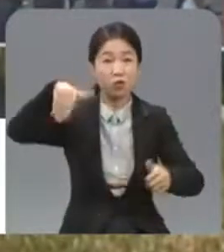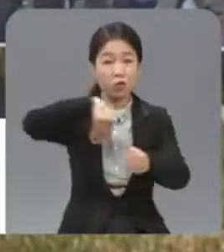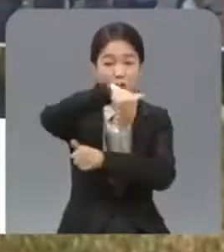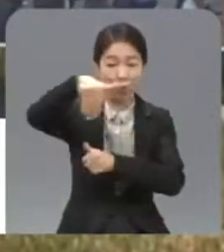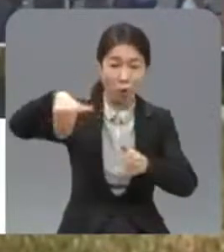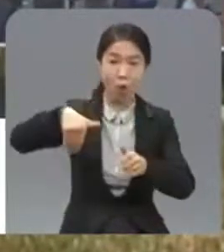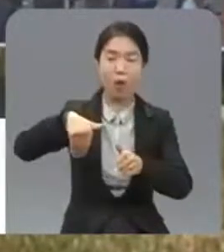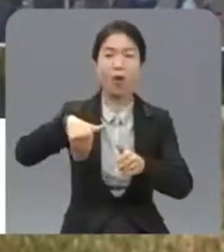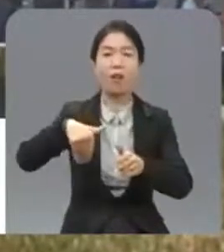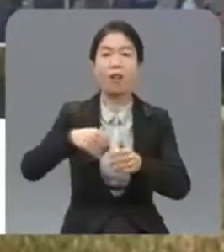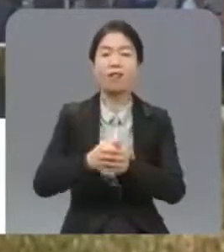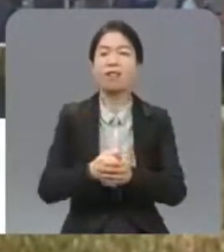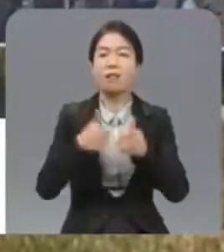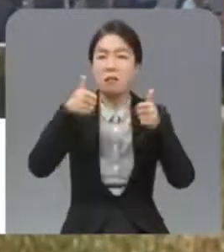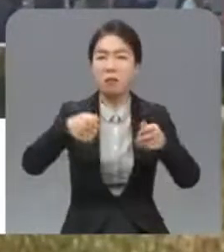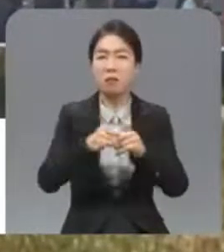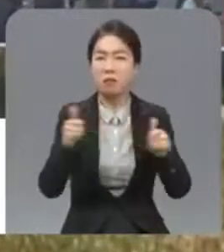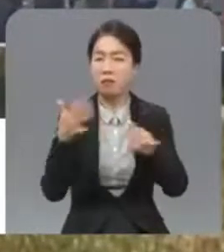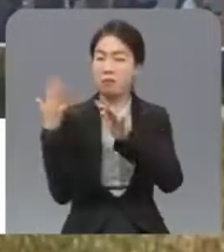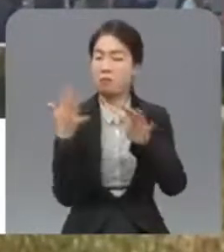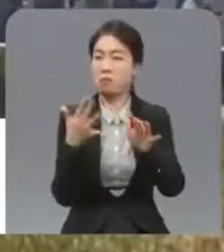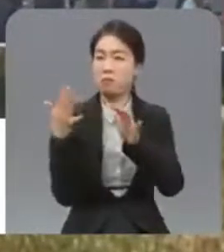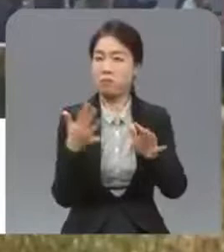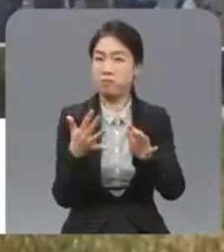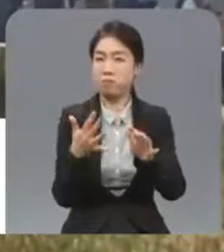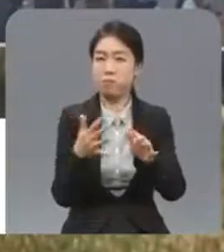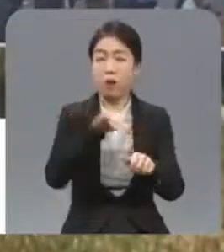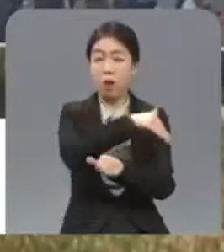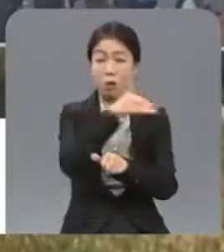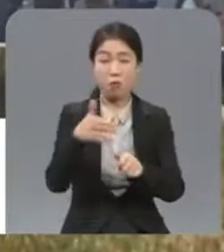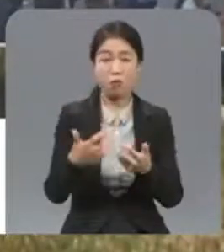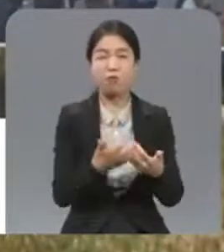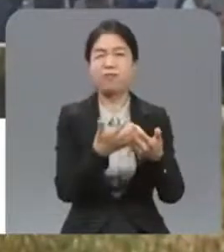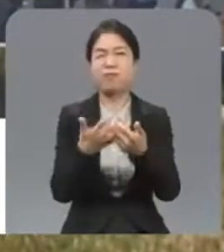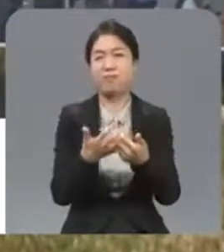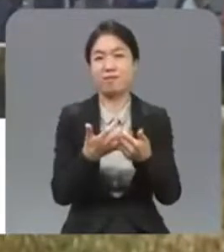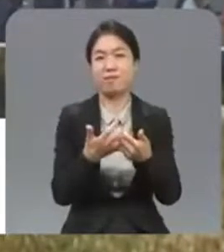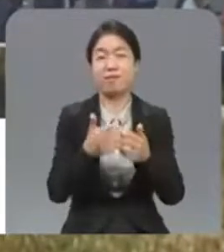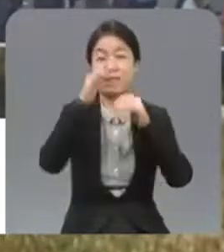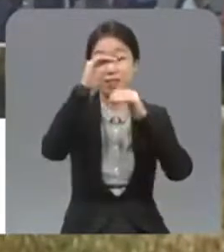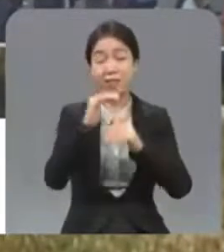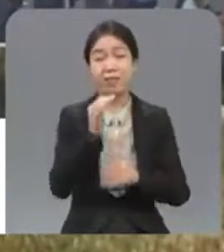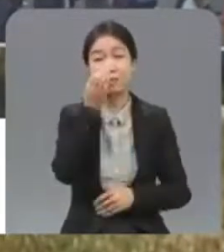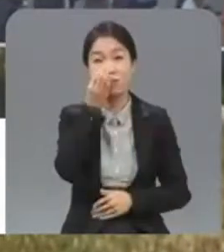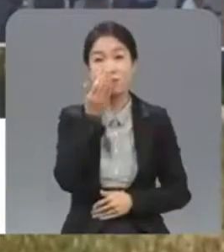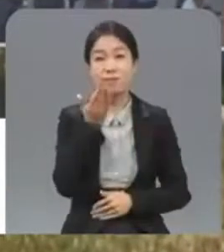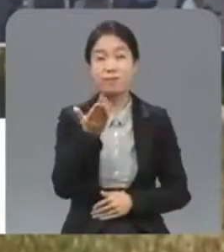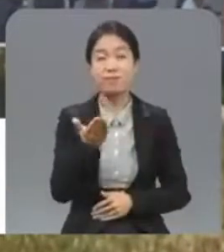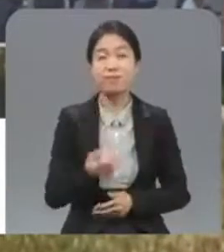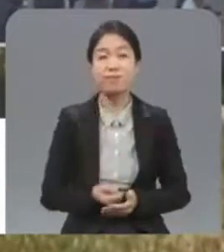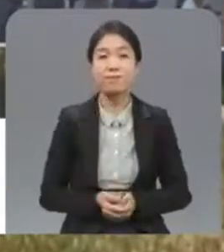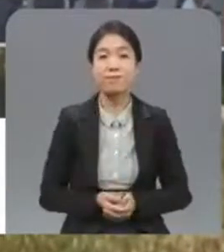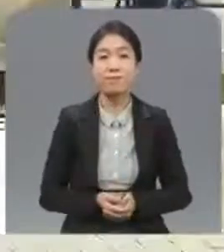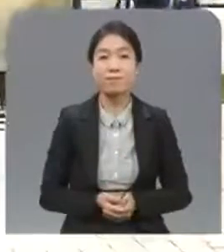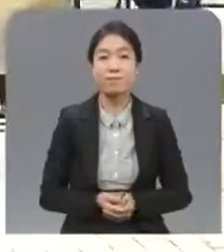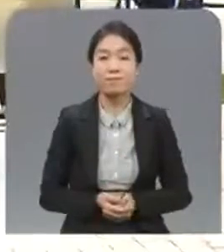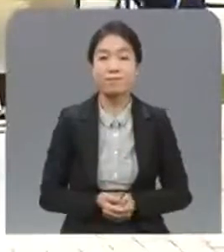고조됐습니다. 참배객들의 발길이 이어지며 묘역도 북적였습니다. 유승용 기자가 보도합니다.